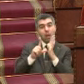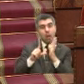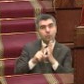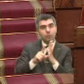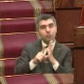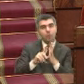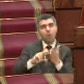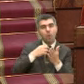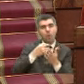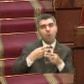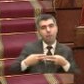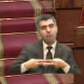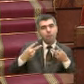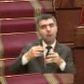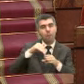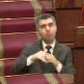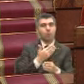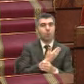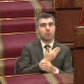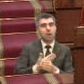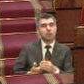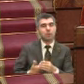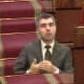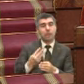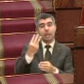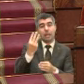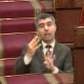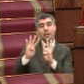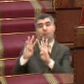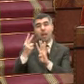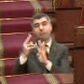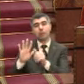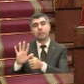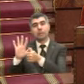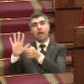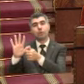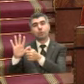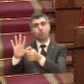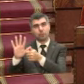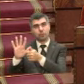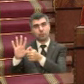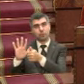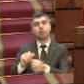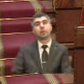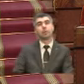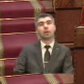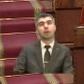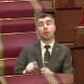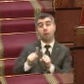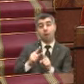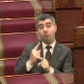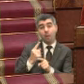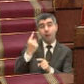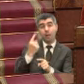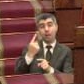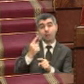قراءة ثانية على مجلس مستشارين من 3/8/2016. هل يعقل أنه مدونة ديال